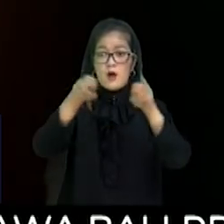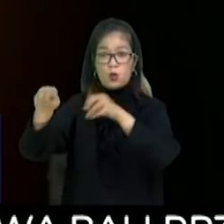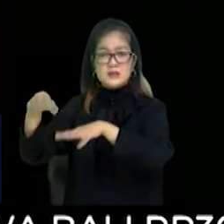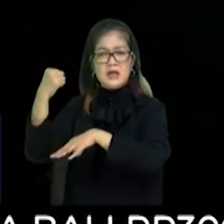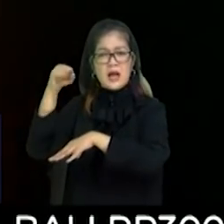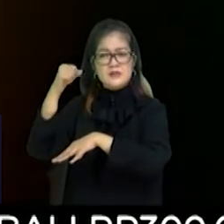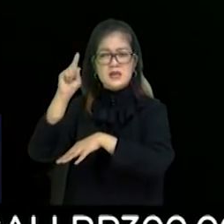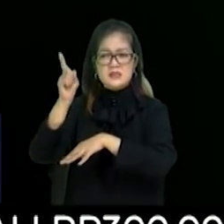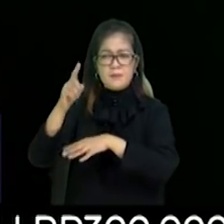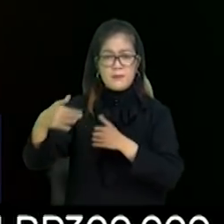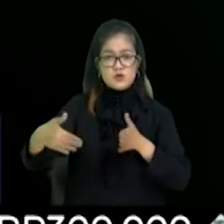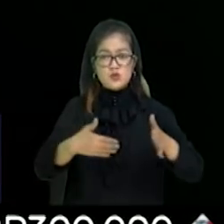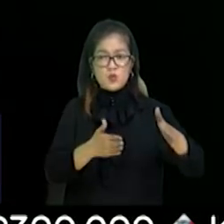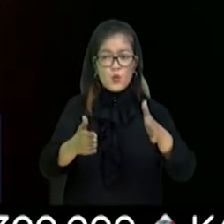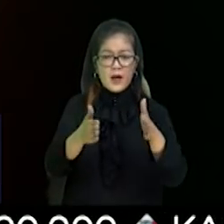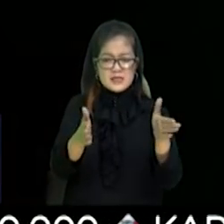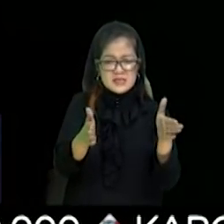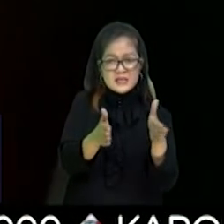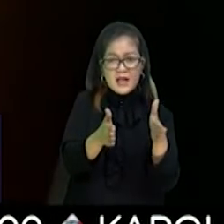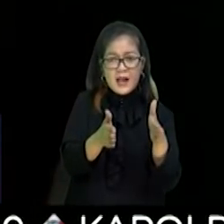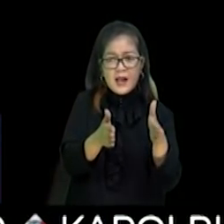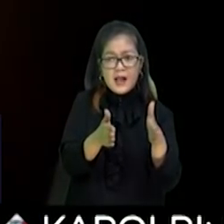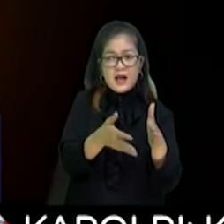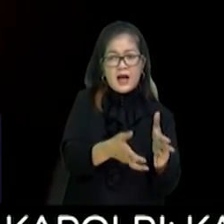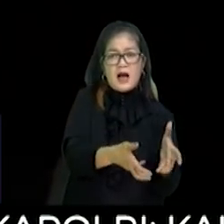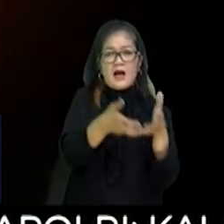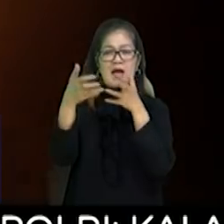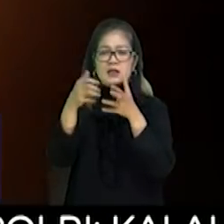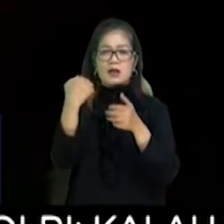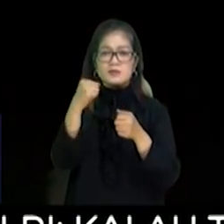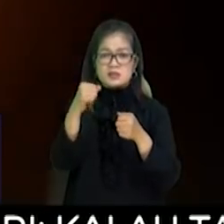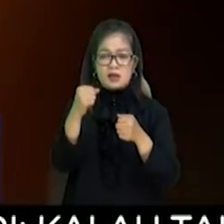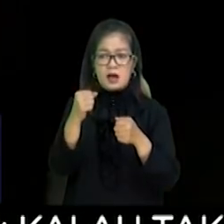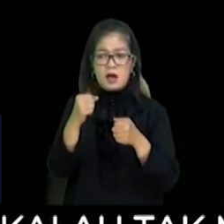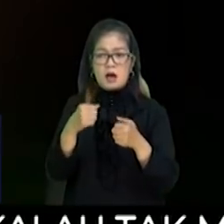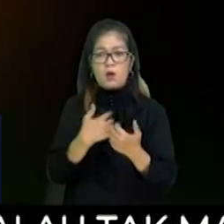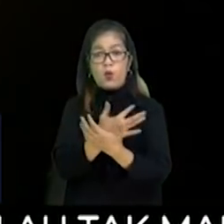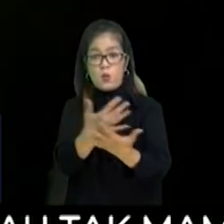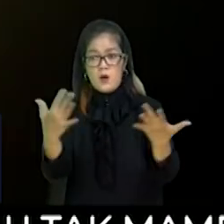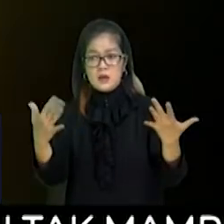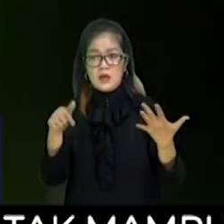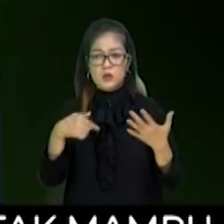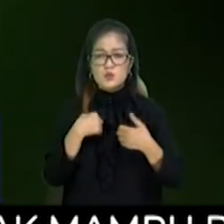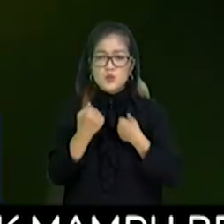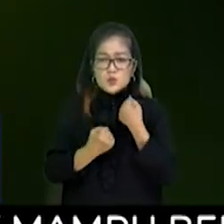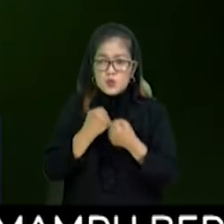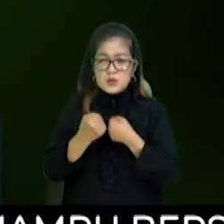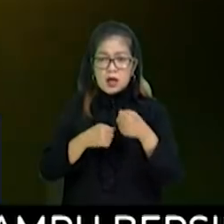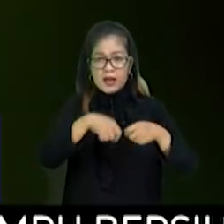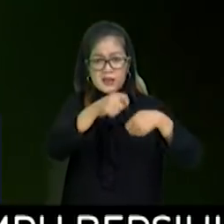curam dan sempit agar mobil tidak kembali hanyut warga mengikat badan mobil dengan tambang